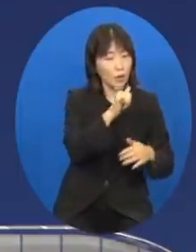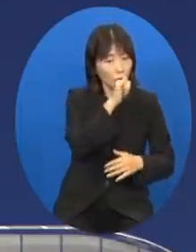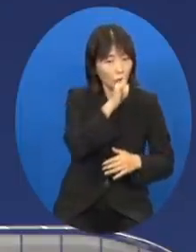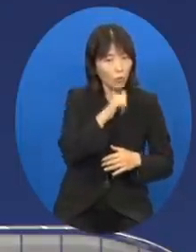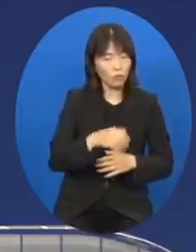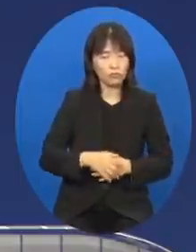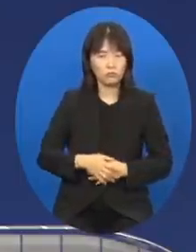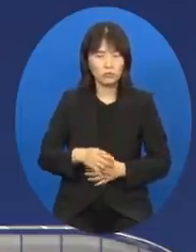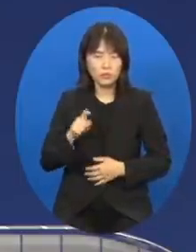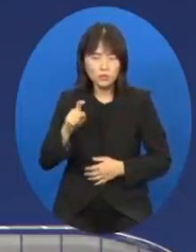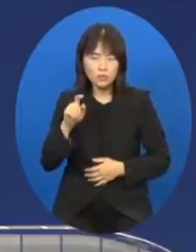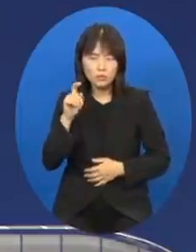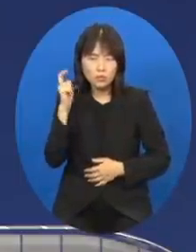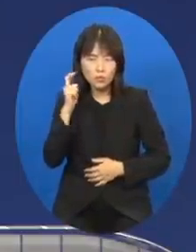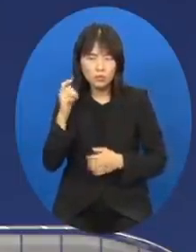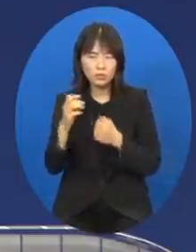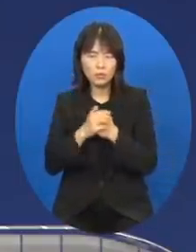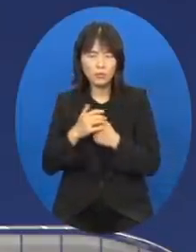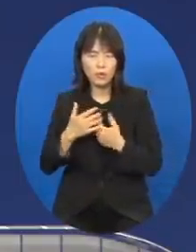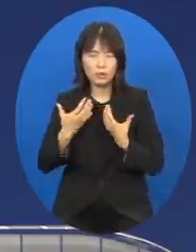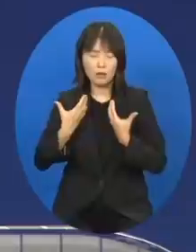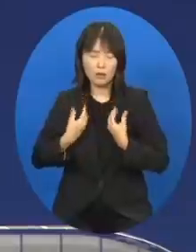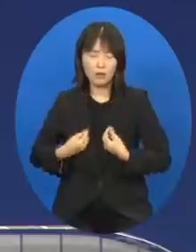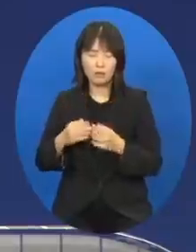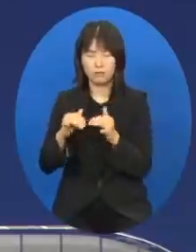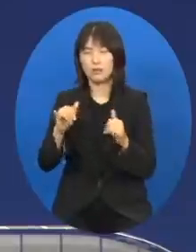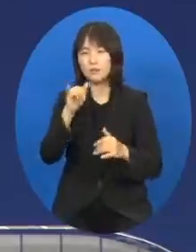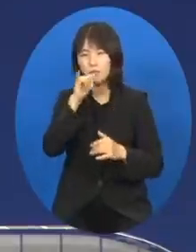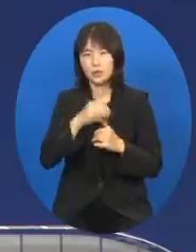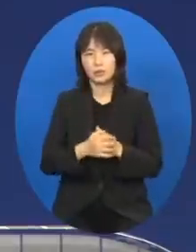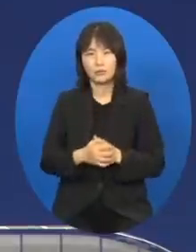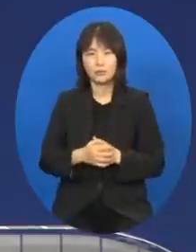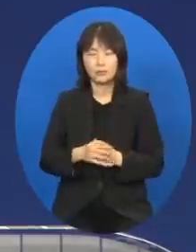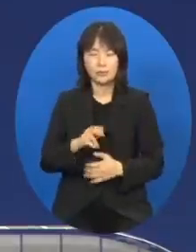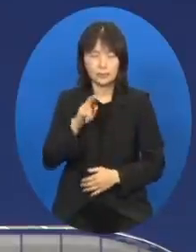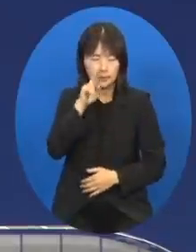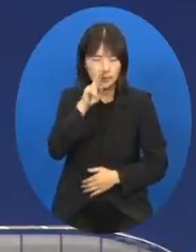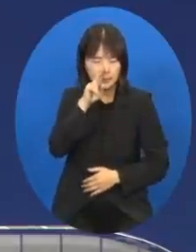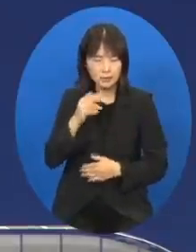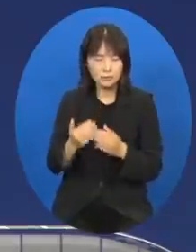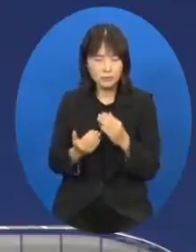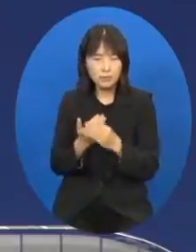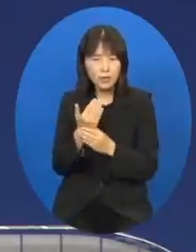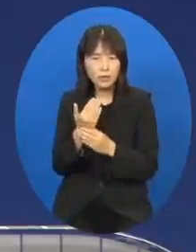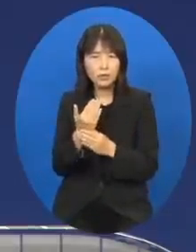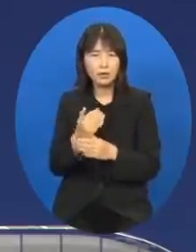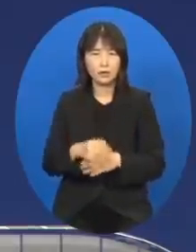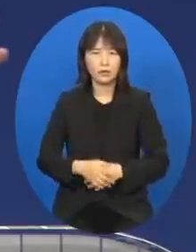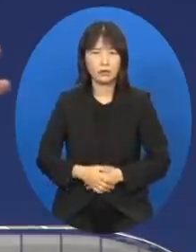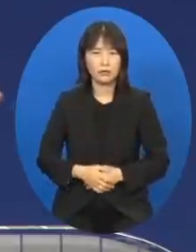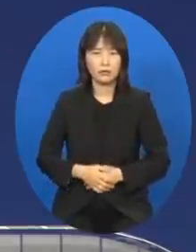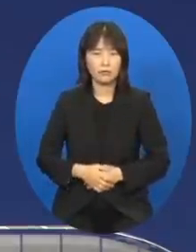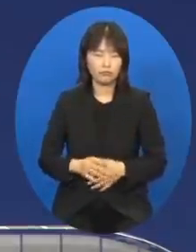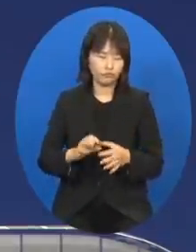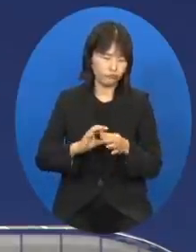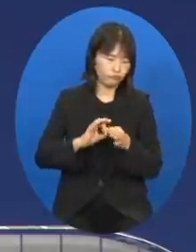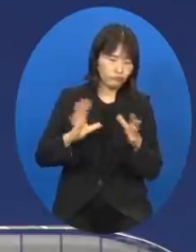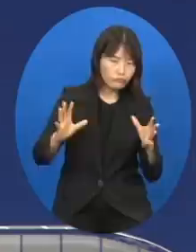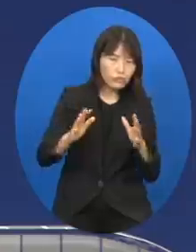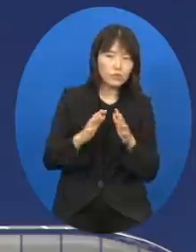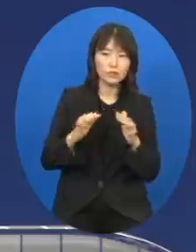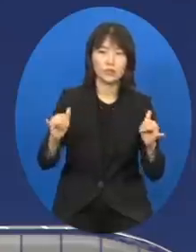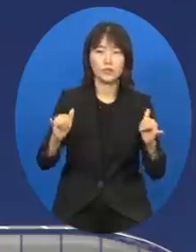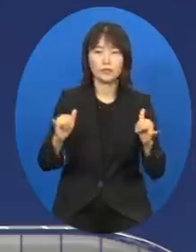그 소식 때문에 속상한 사람도 있습니다. 시기와 질투를 일으키기도 하고 또 전혀 상관없는